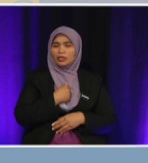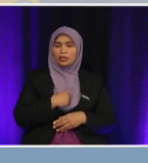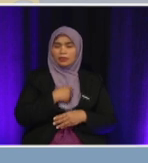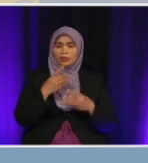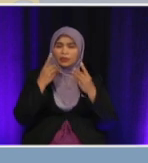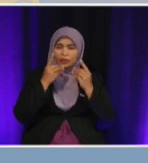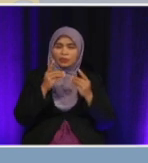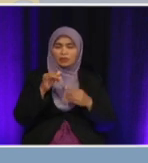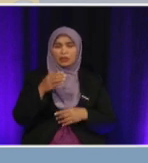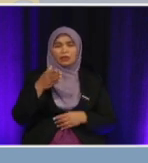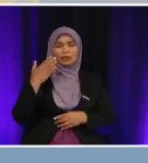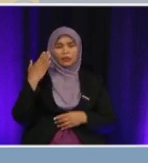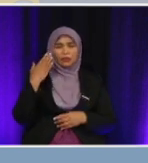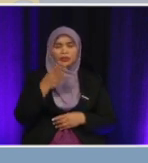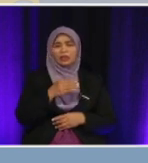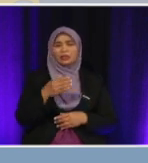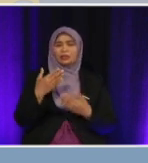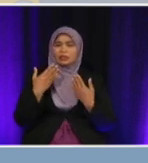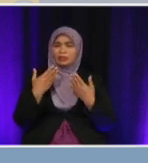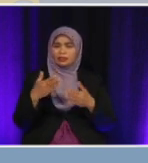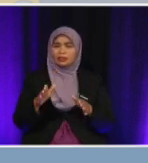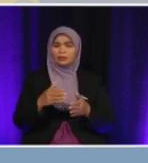yang lalu dan yang kemudian